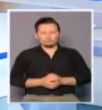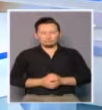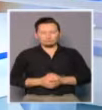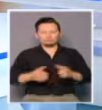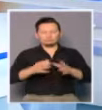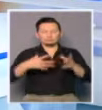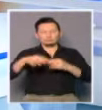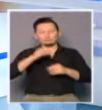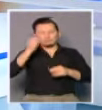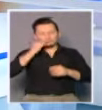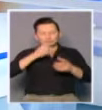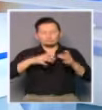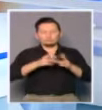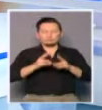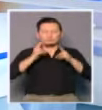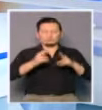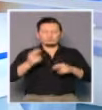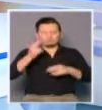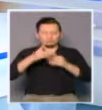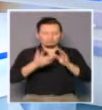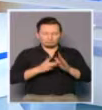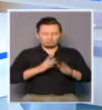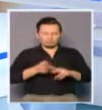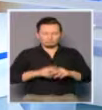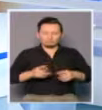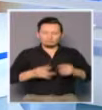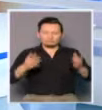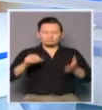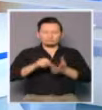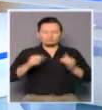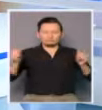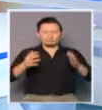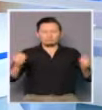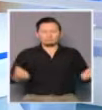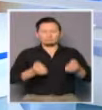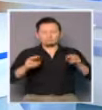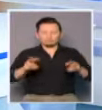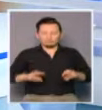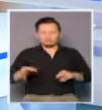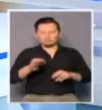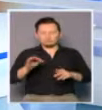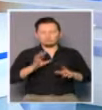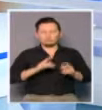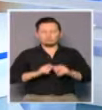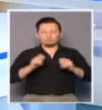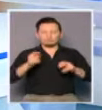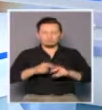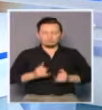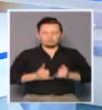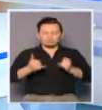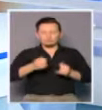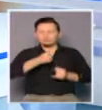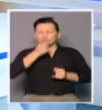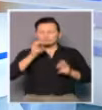Группа ветеранов Атырауской области посетила столицу. Это мероприятие организовано при поддержке акима области как дань уважения старшему